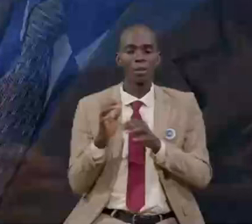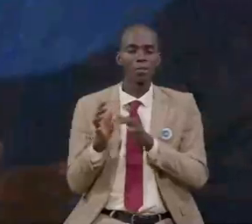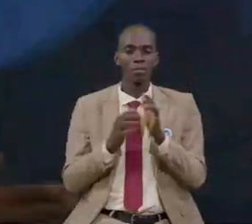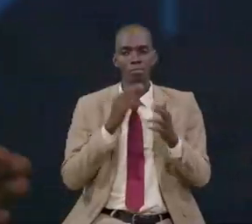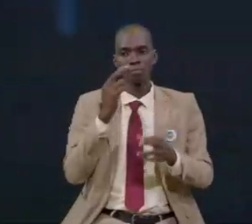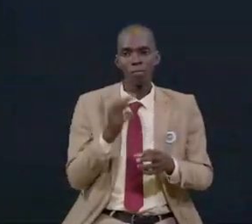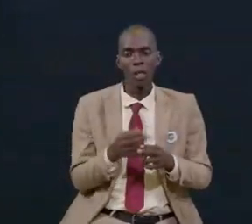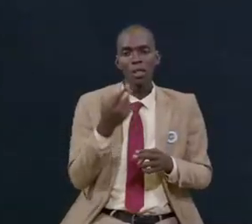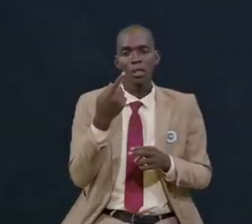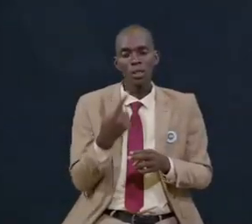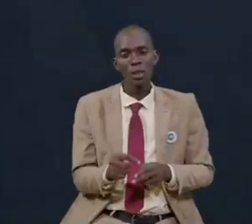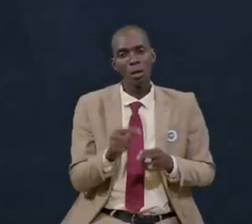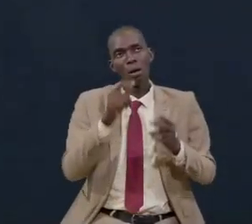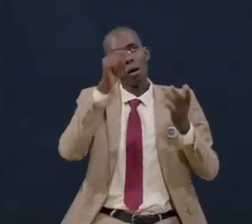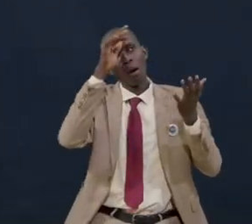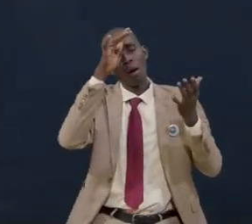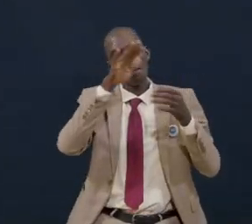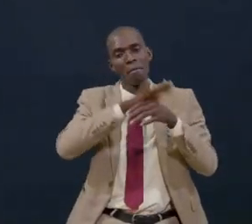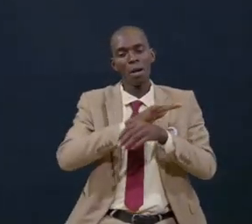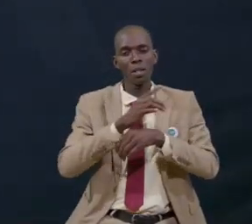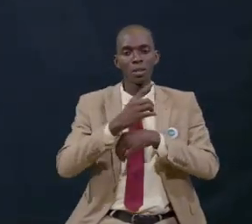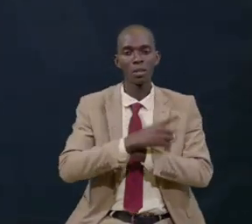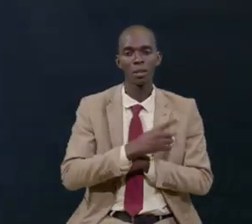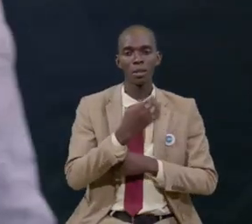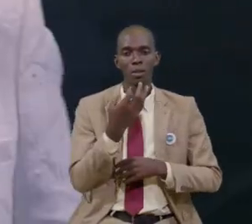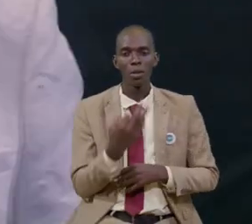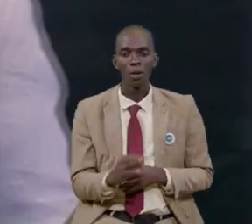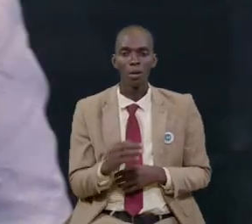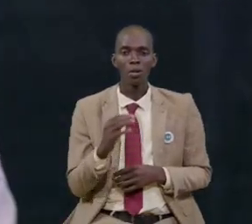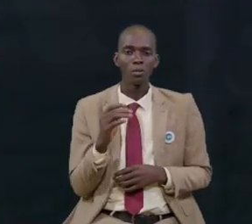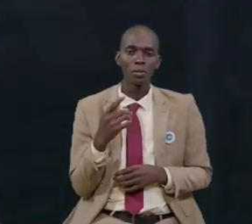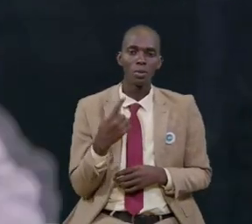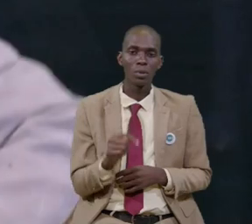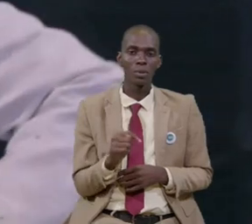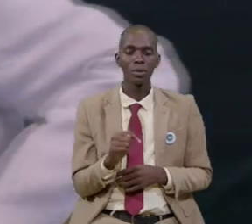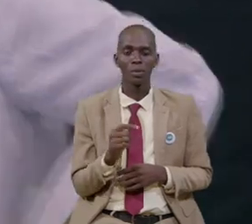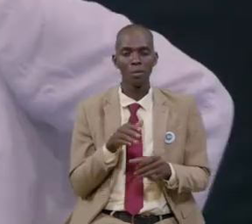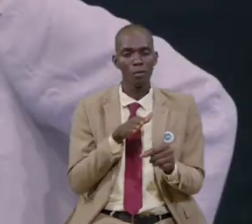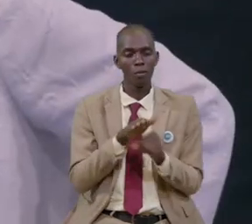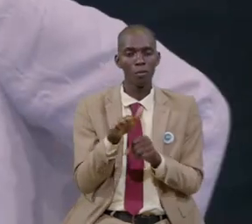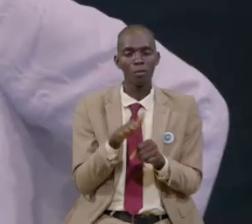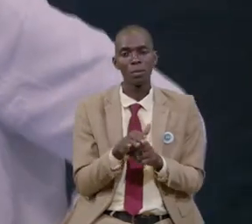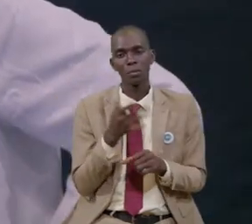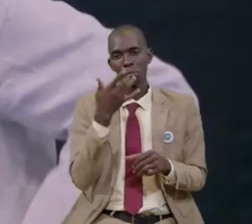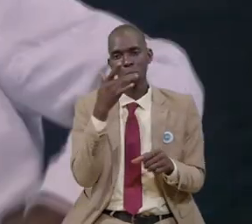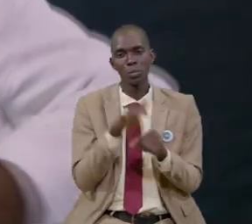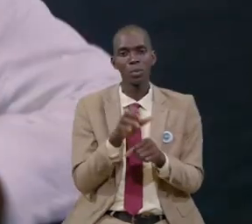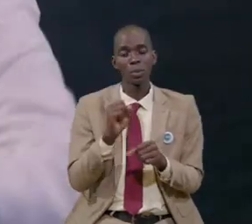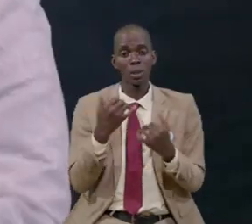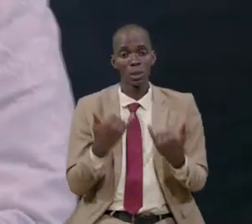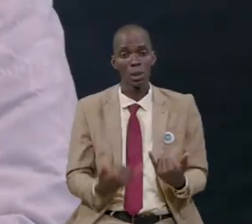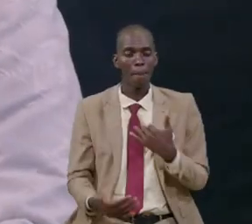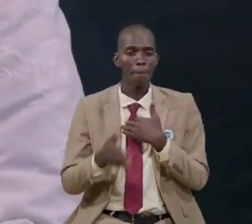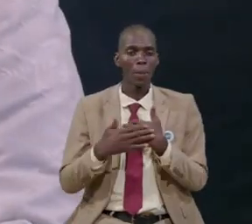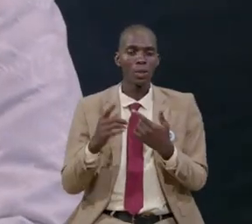d'espoir de ces promesses accomplies. Allons au premier point. Premier point. Le